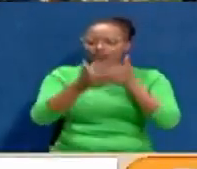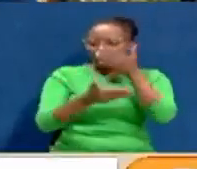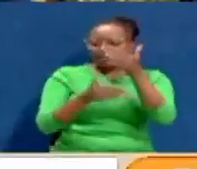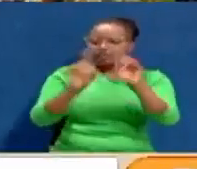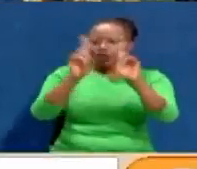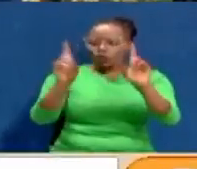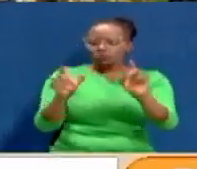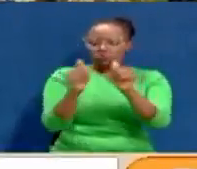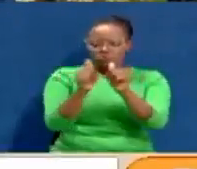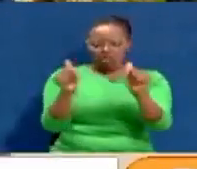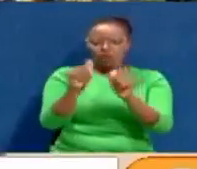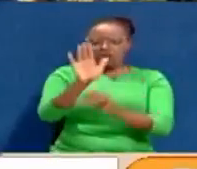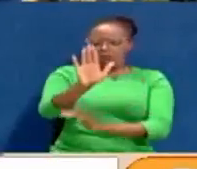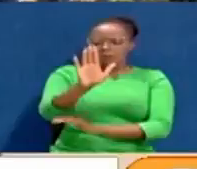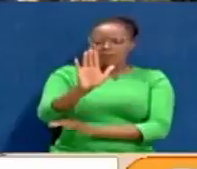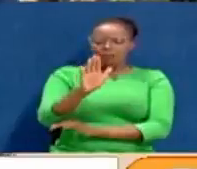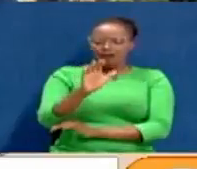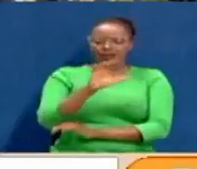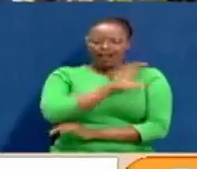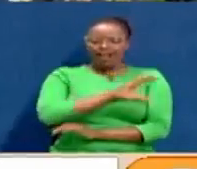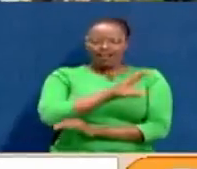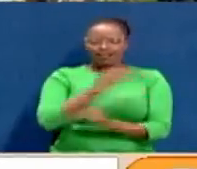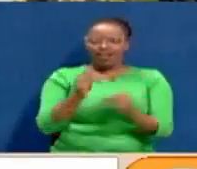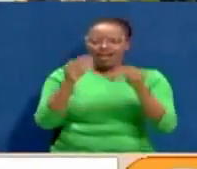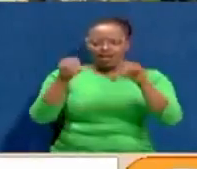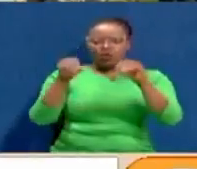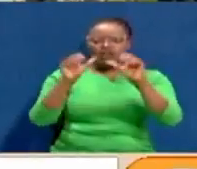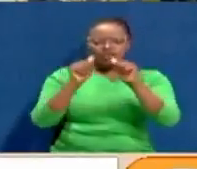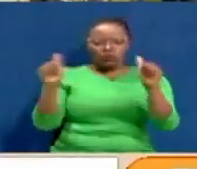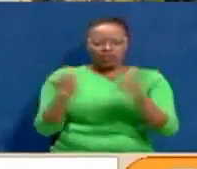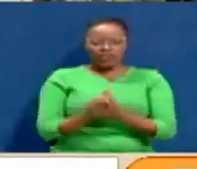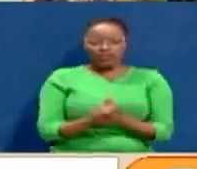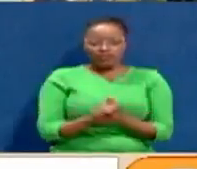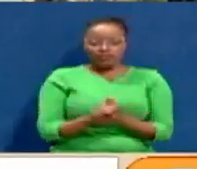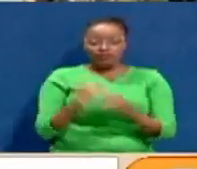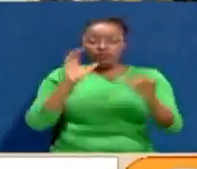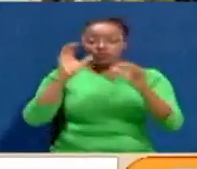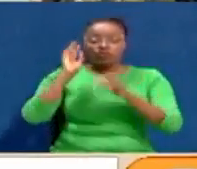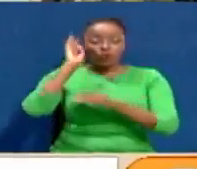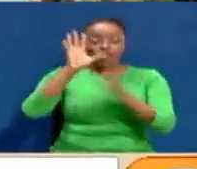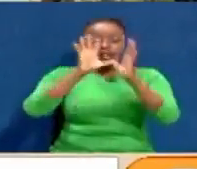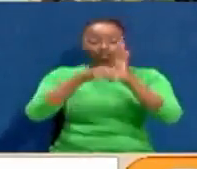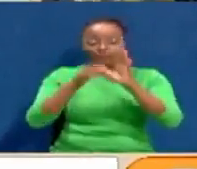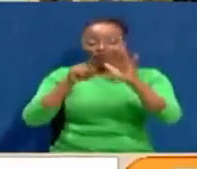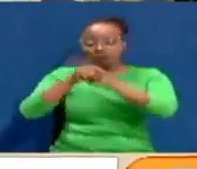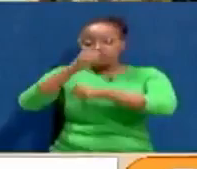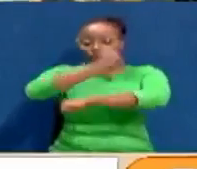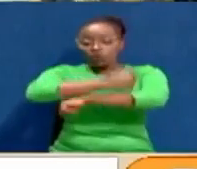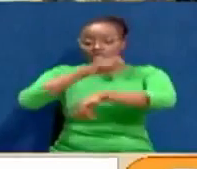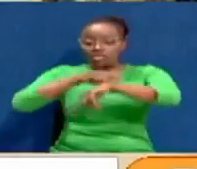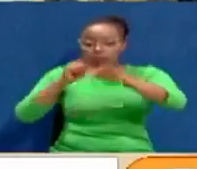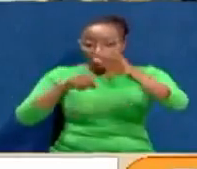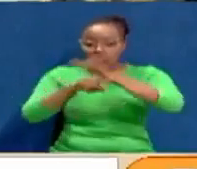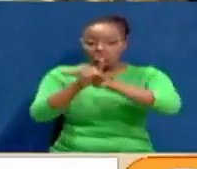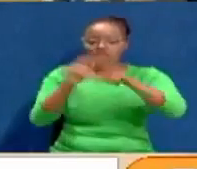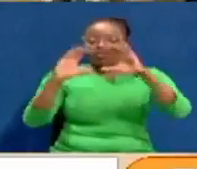maswali kwa ile personality ya juu. Acha tuongee baadaye. I'm going to class. Nilipoingia darasani,